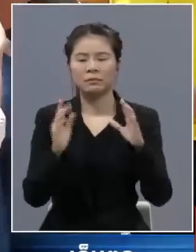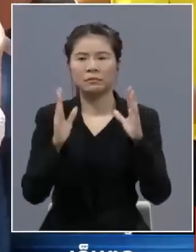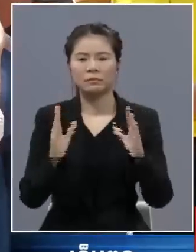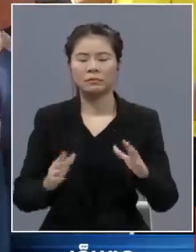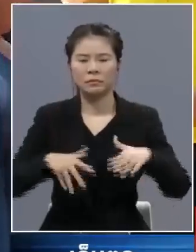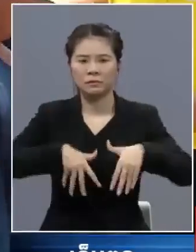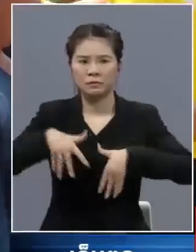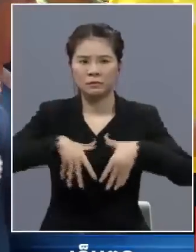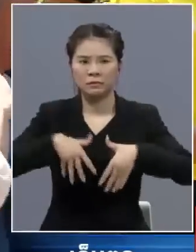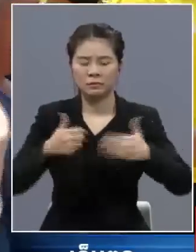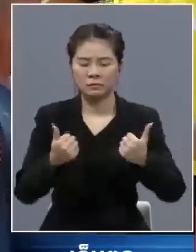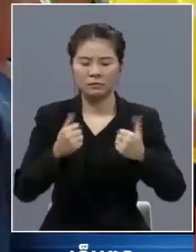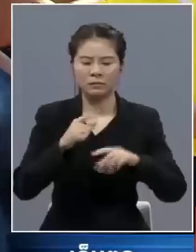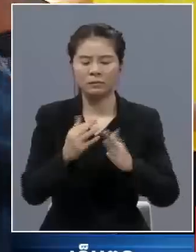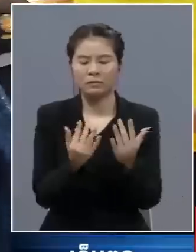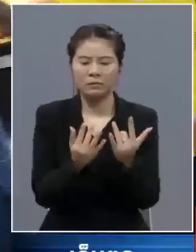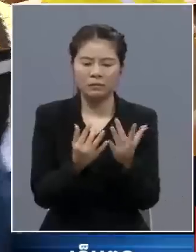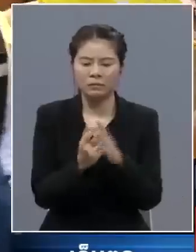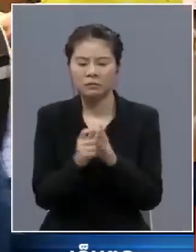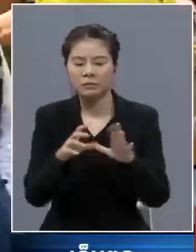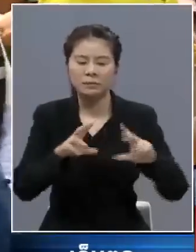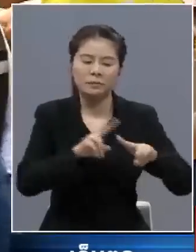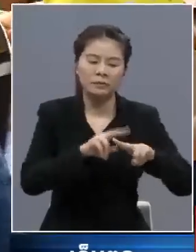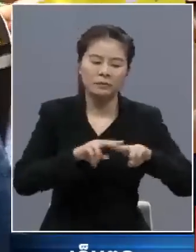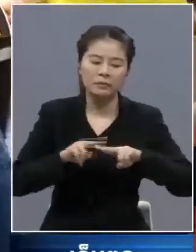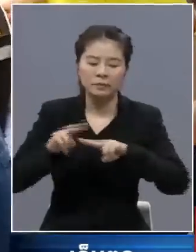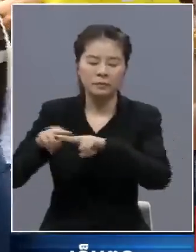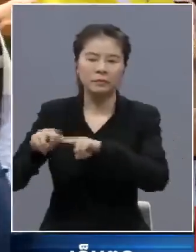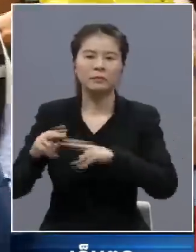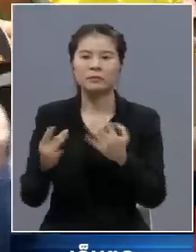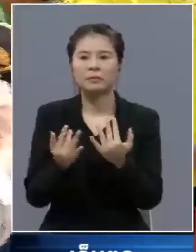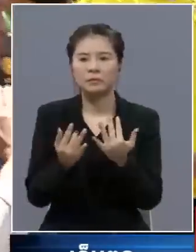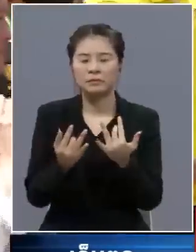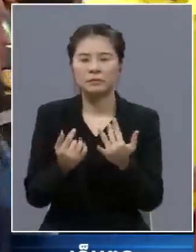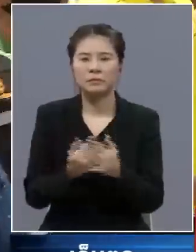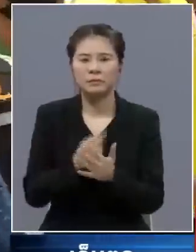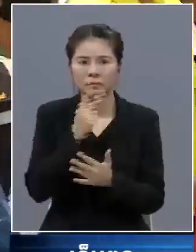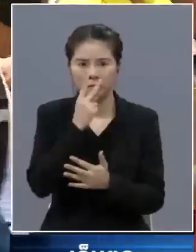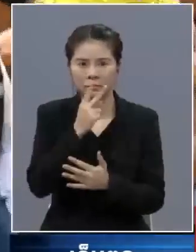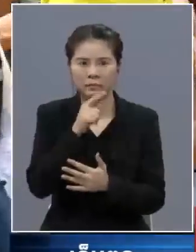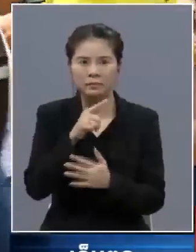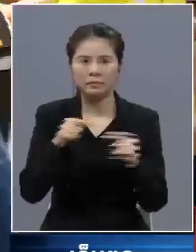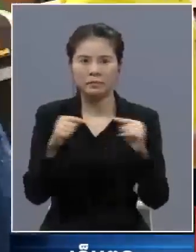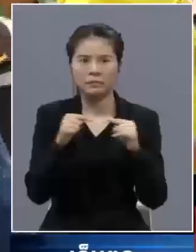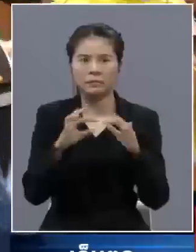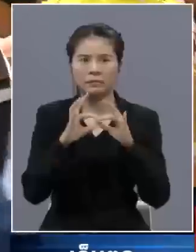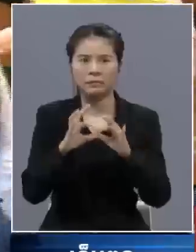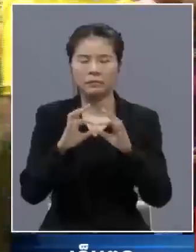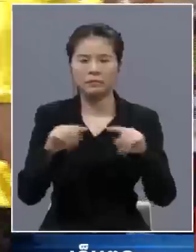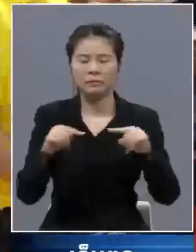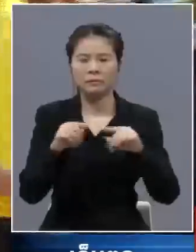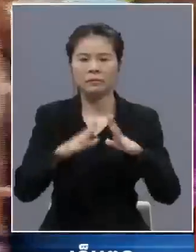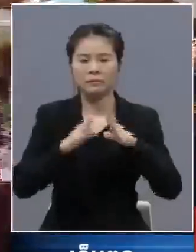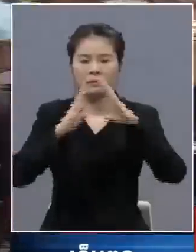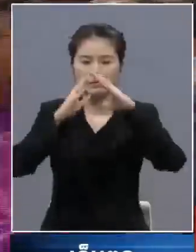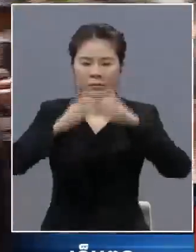ครับที่ตอนนี้ก็มารอรับนะครับส่วนจุดที่คุณผู้ชมเห็นไกลๆเนี่ยนะครับนั่นก็คืออาคารโดมที่เกิดการถล่มลง